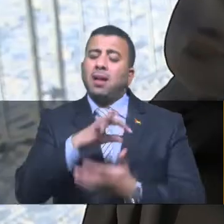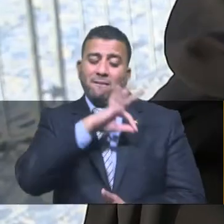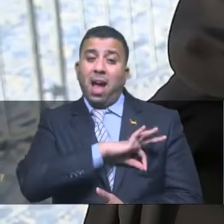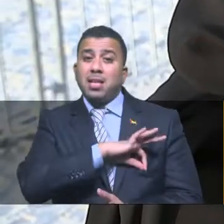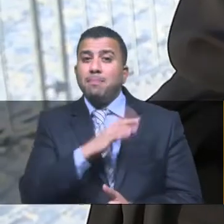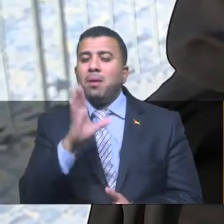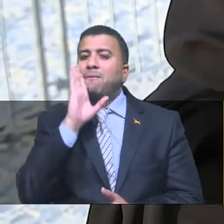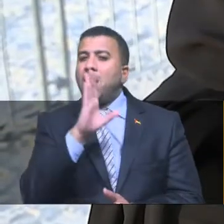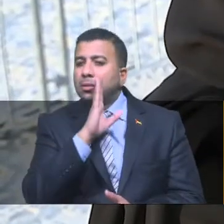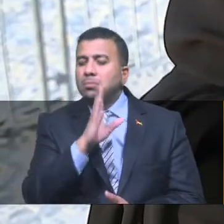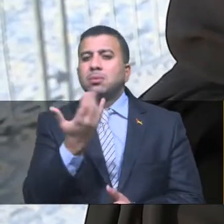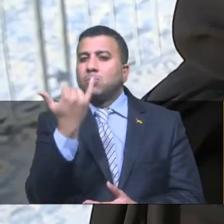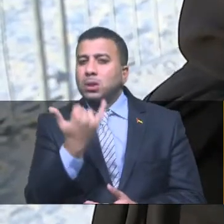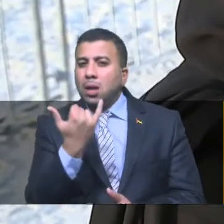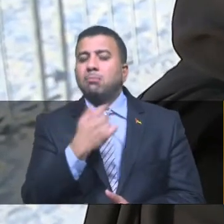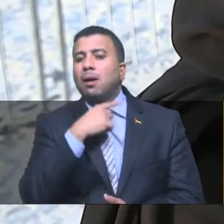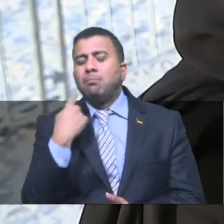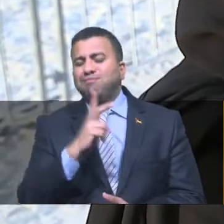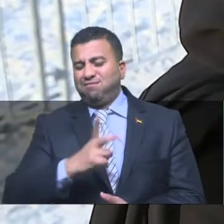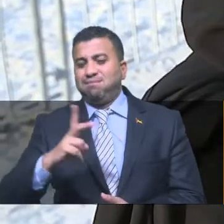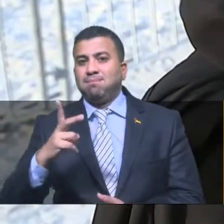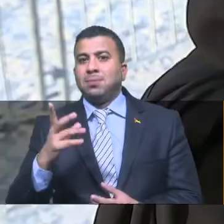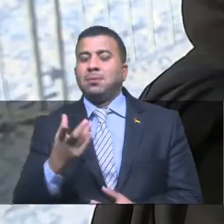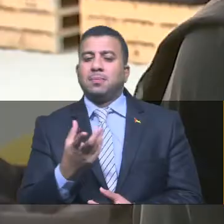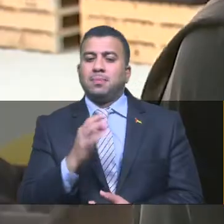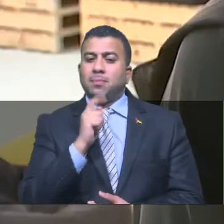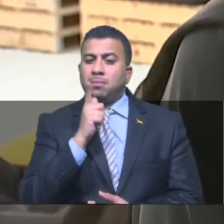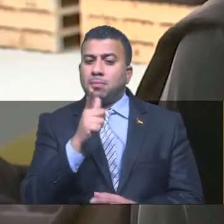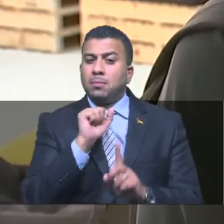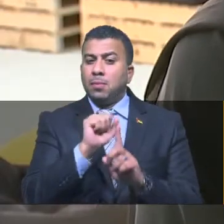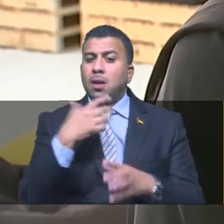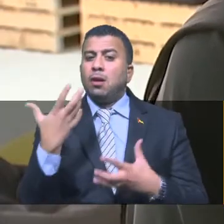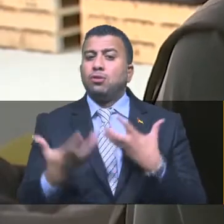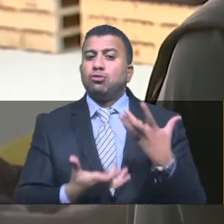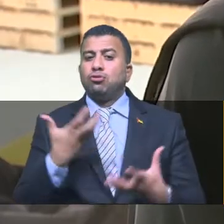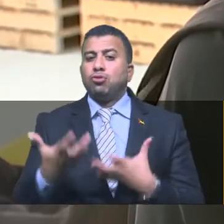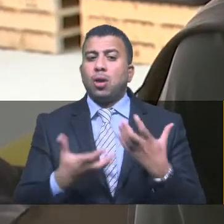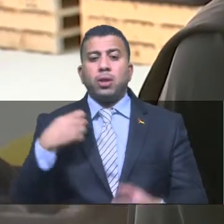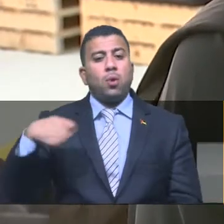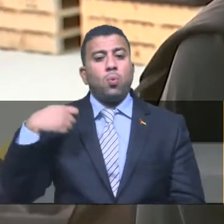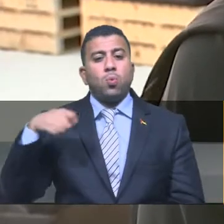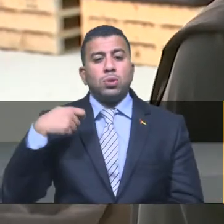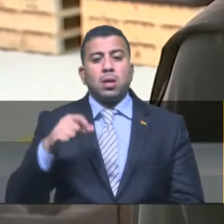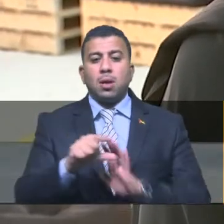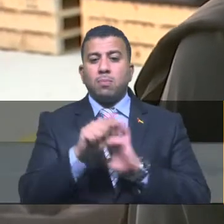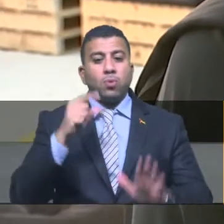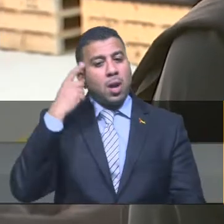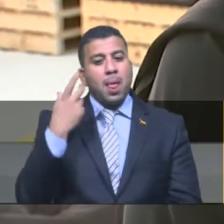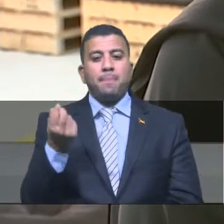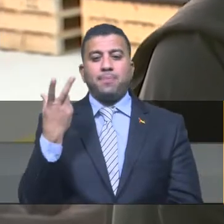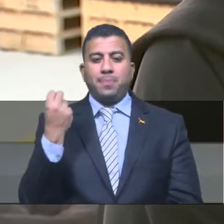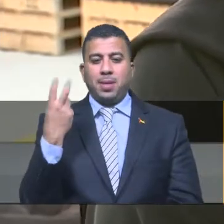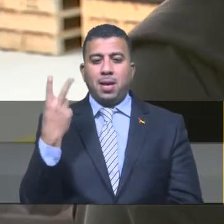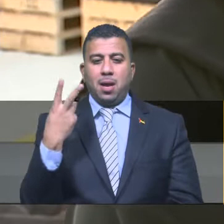التواصل الاجتماعي للطفل. هي ضمن أنشطة الوزارة وفعالياتها في موضوع الابتكار،